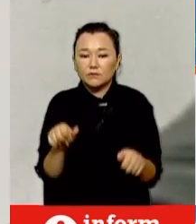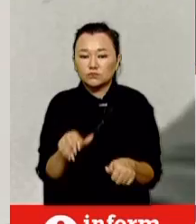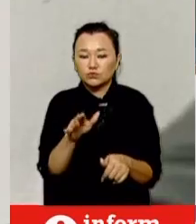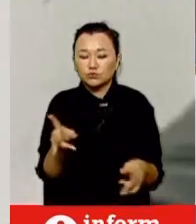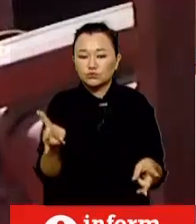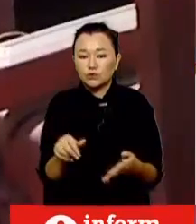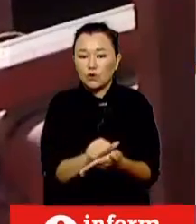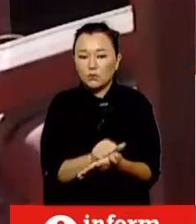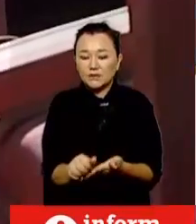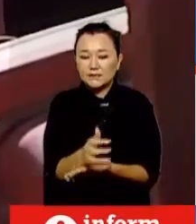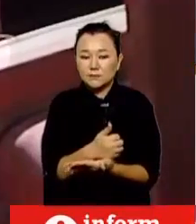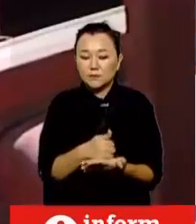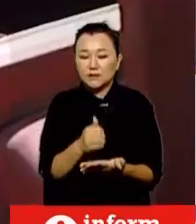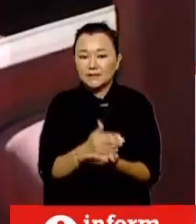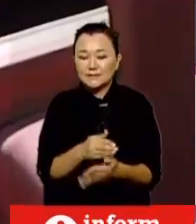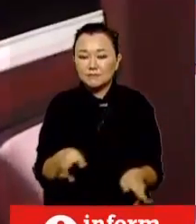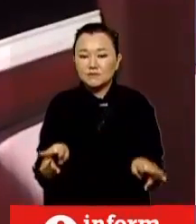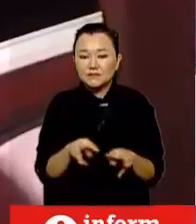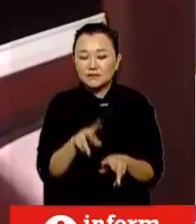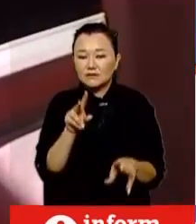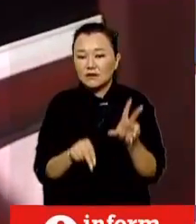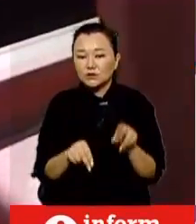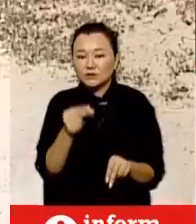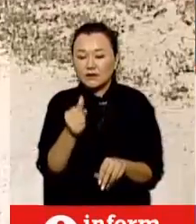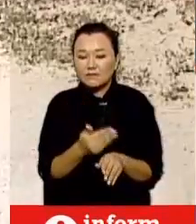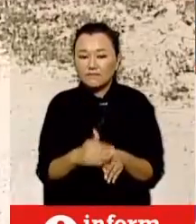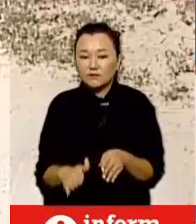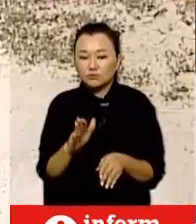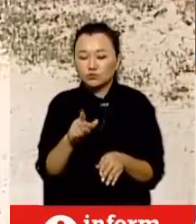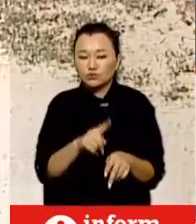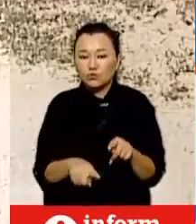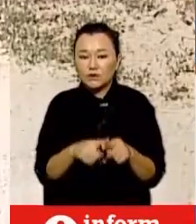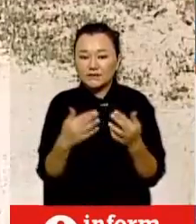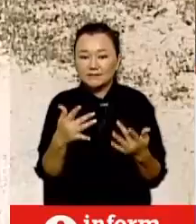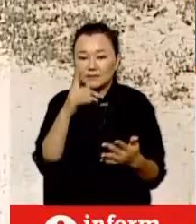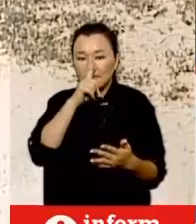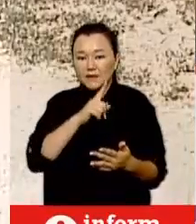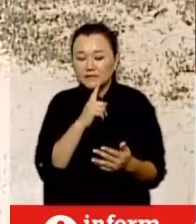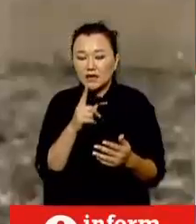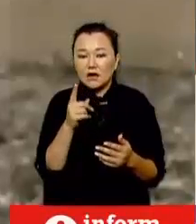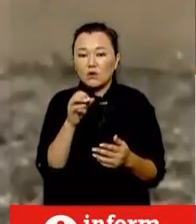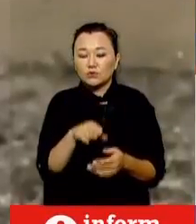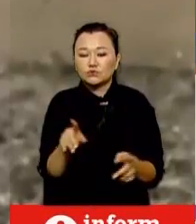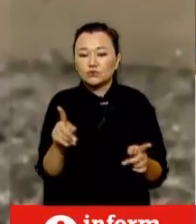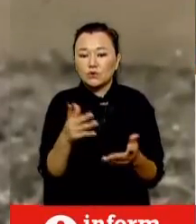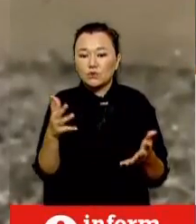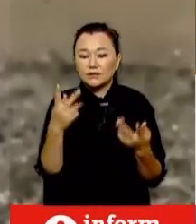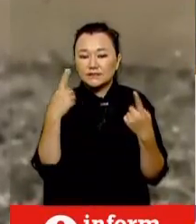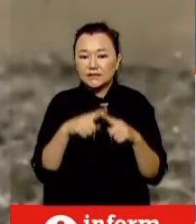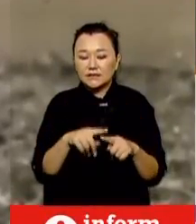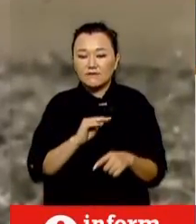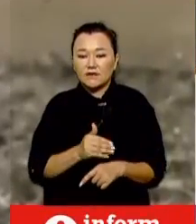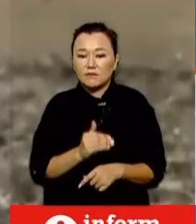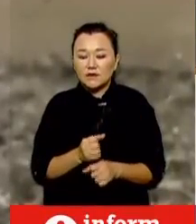необходимые документы. В министерстве надеются, что средства выделят в ближайшие несколько месяцев. Ведь от того, на какой технике